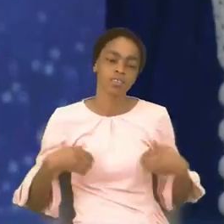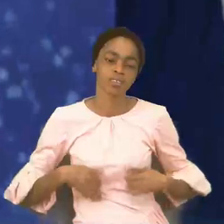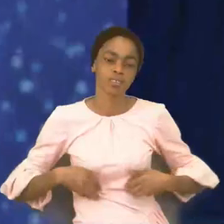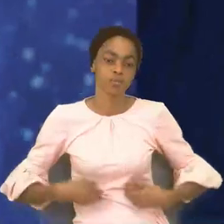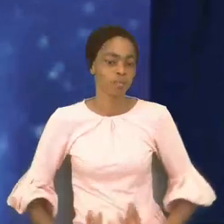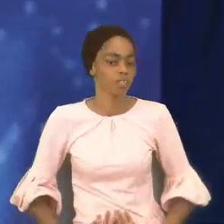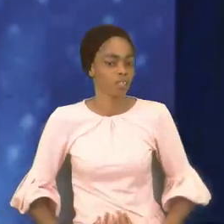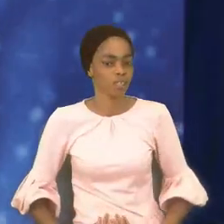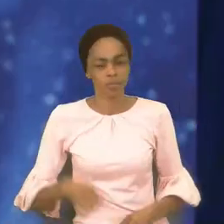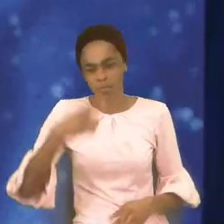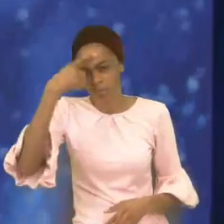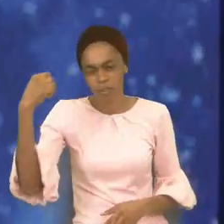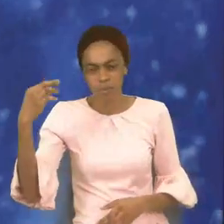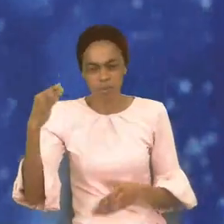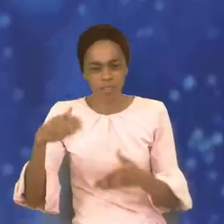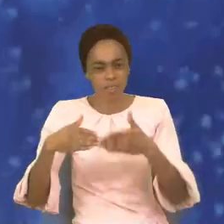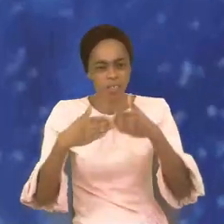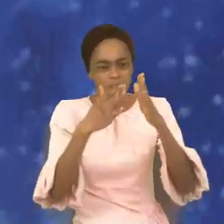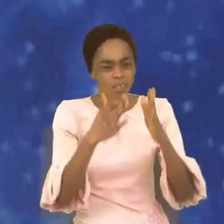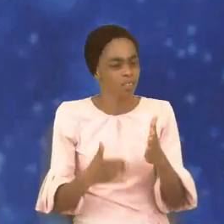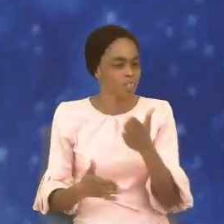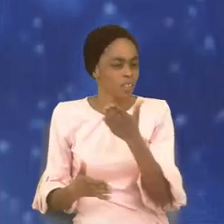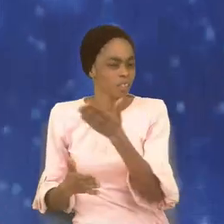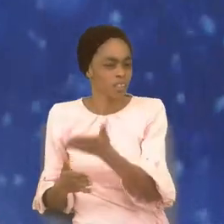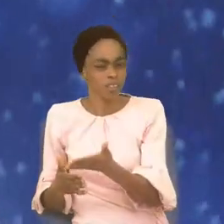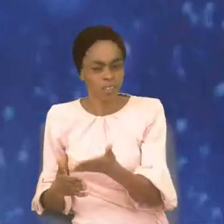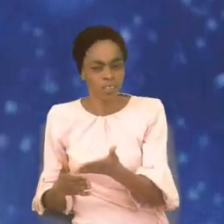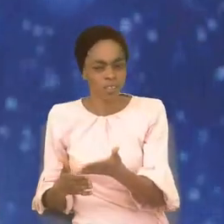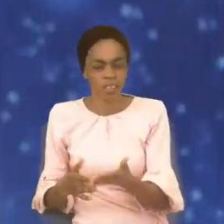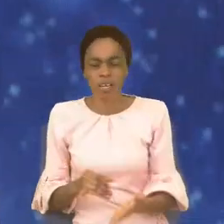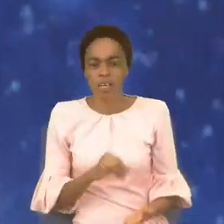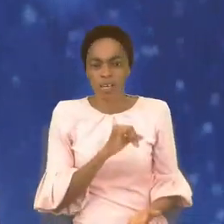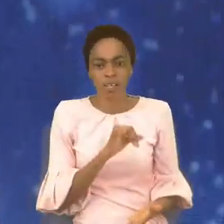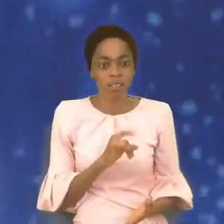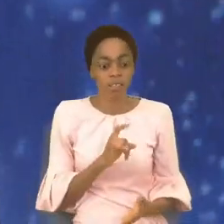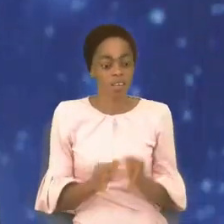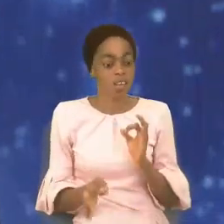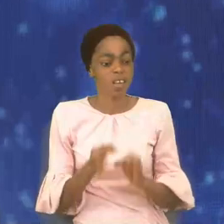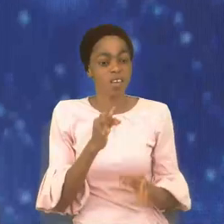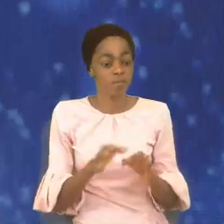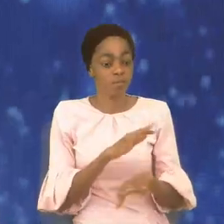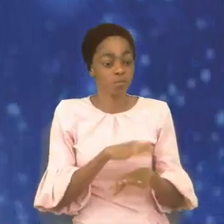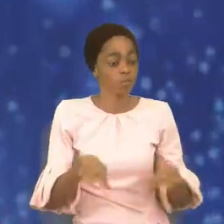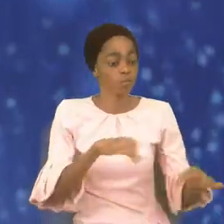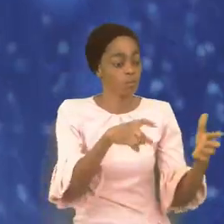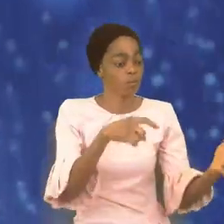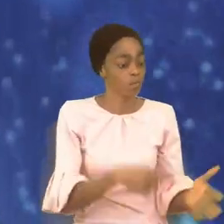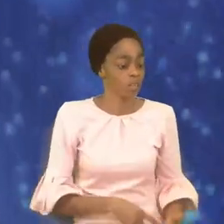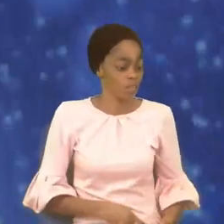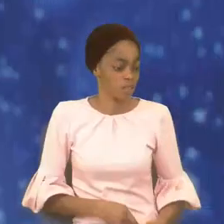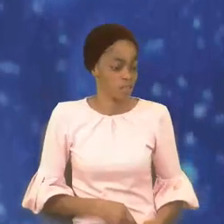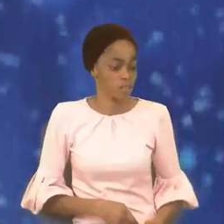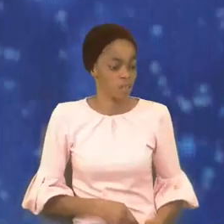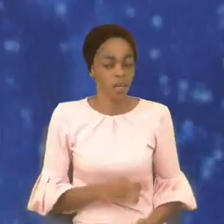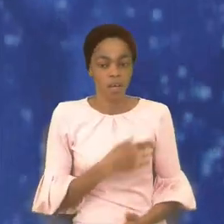basses. Parce que le directeur là-bas, ou qui que ce soit là-bas, si ne fais pas ça.